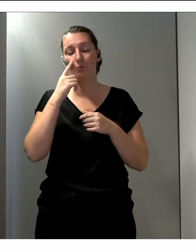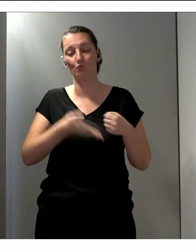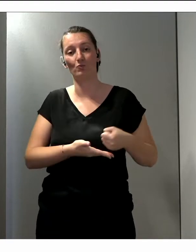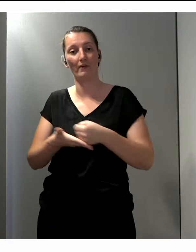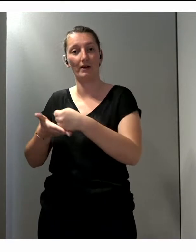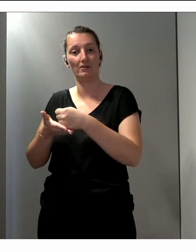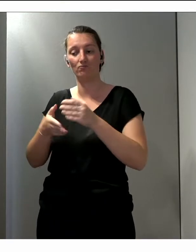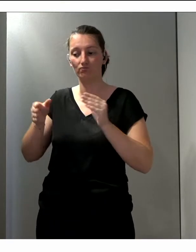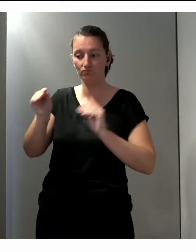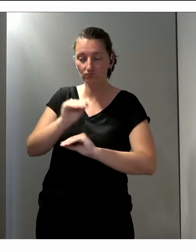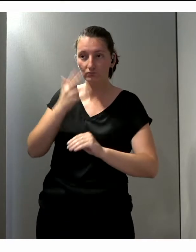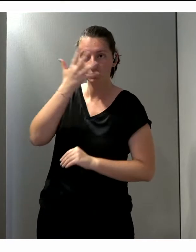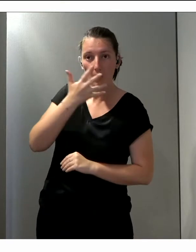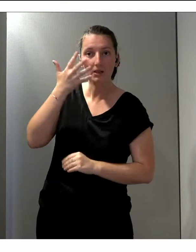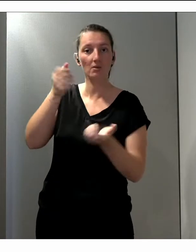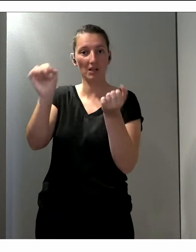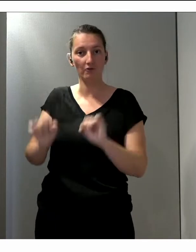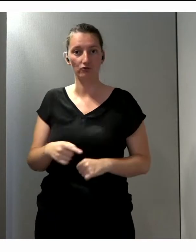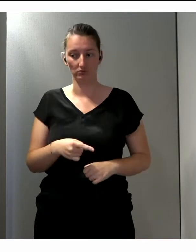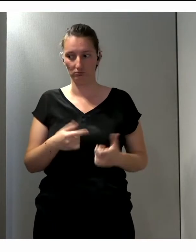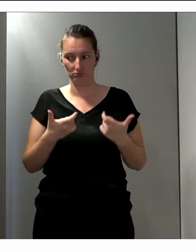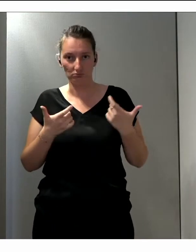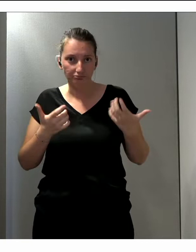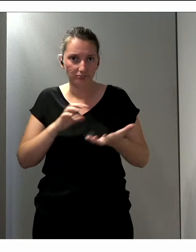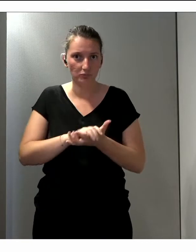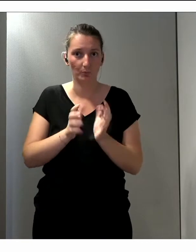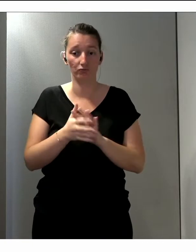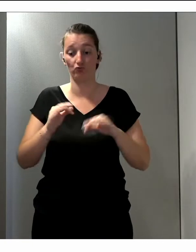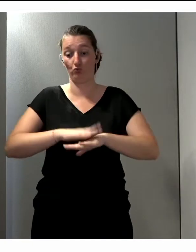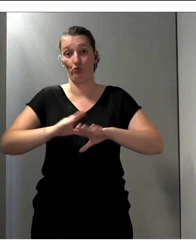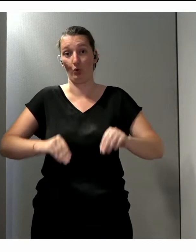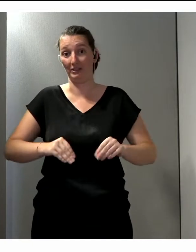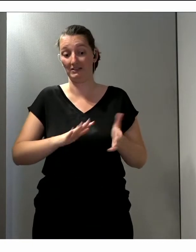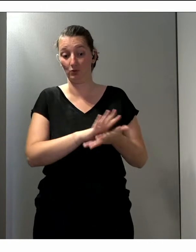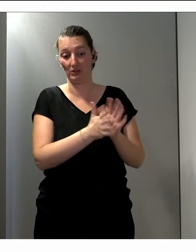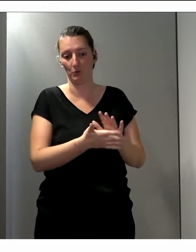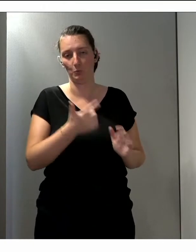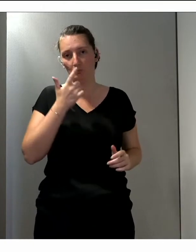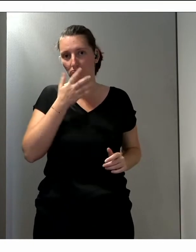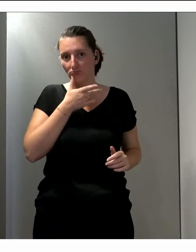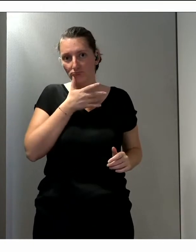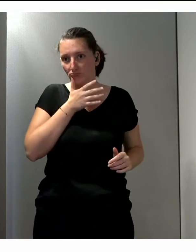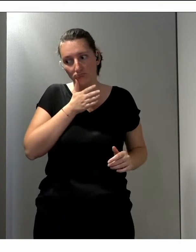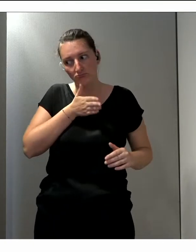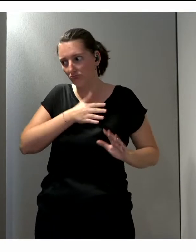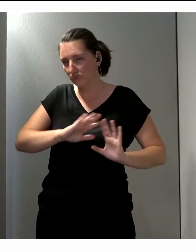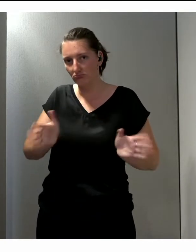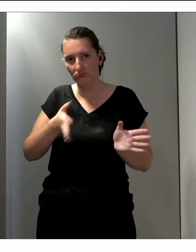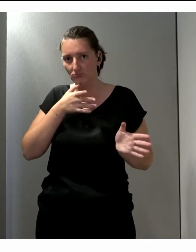l'aide à la toilette et au ménage, en fait. L'association locale ne pouvait pas du tout suivre,